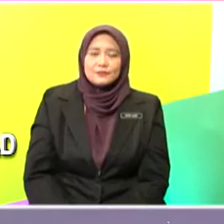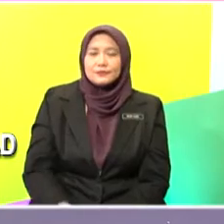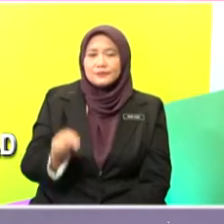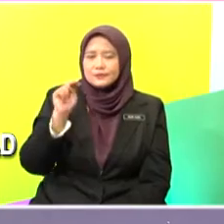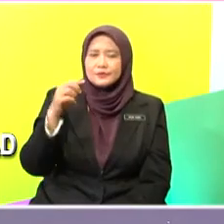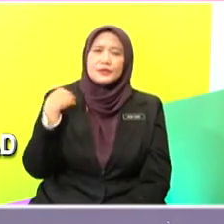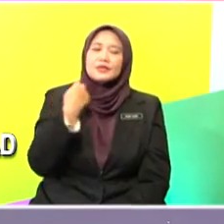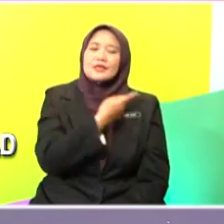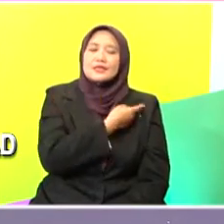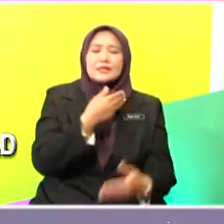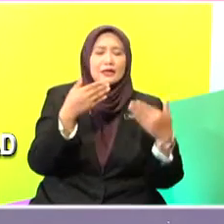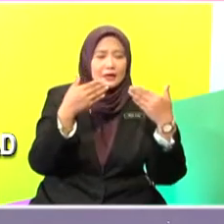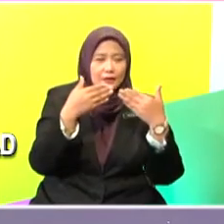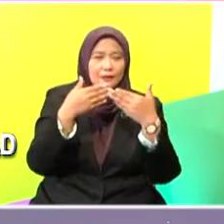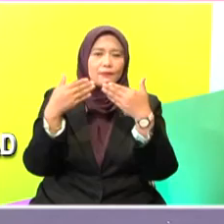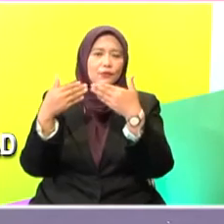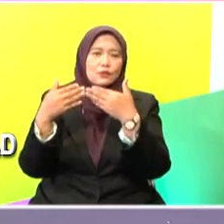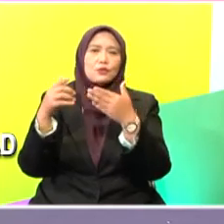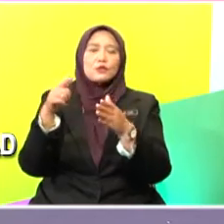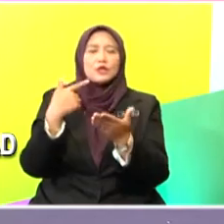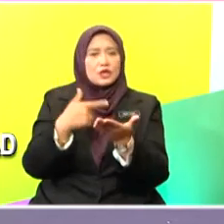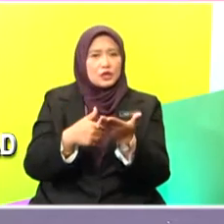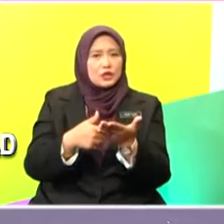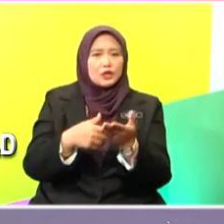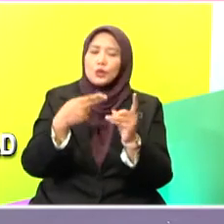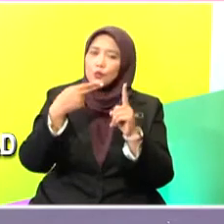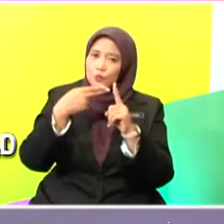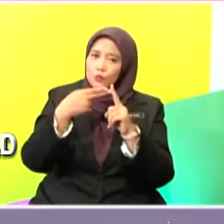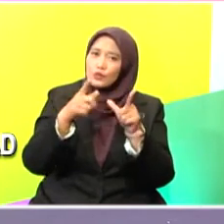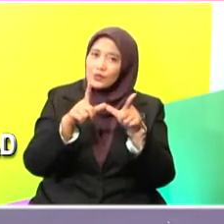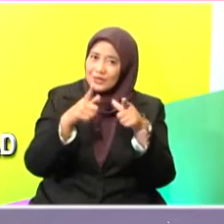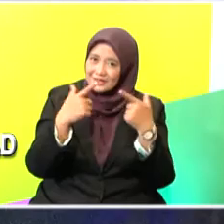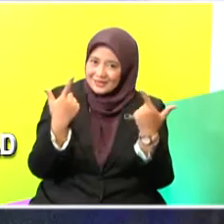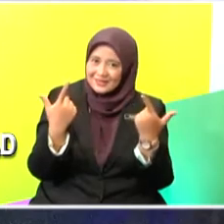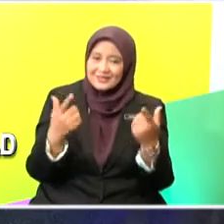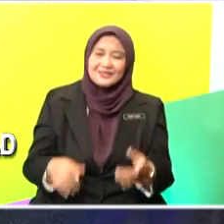sambung lagi. Boleh, huruf cikgu? Huruf lain pula. Boleh, banyak cikgu? Lagi Hakim nak kena tulis. Tak sabar rasanya.